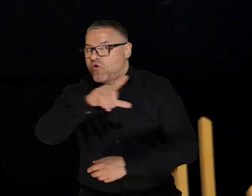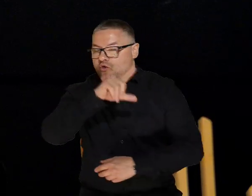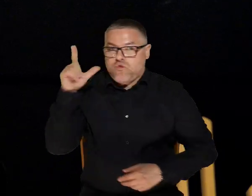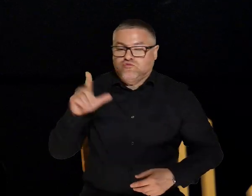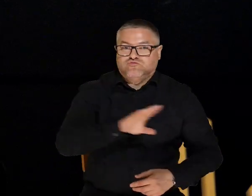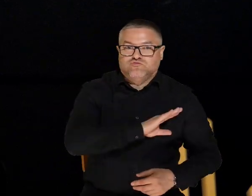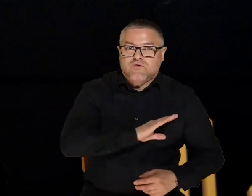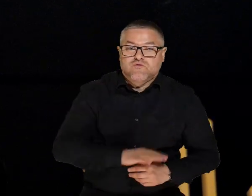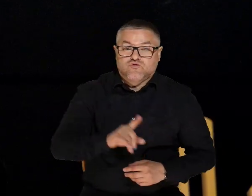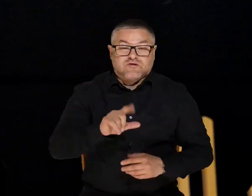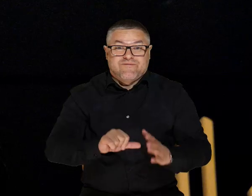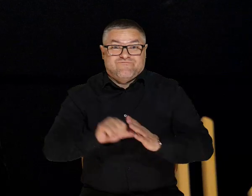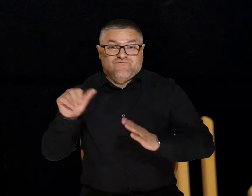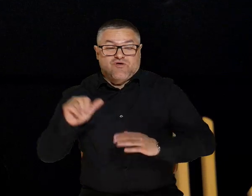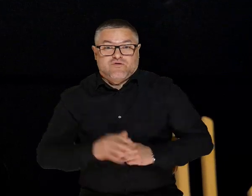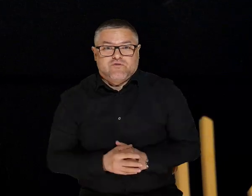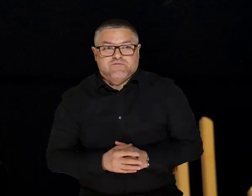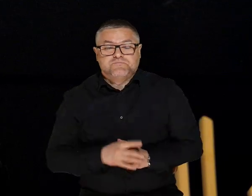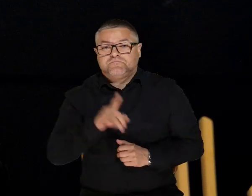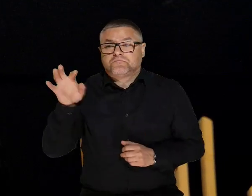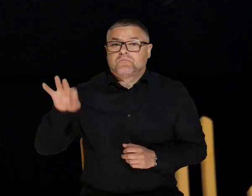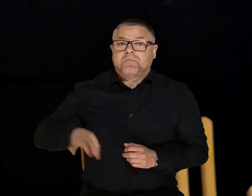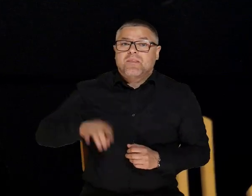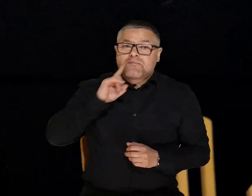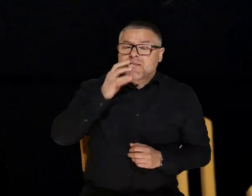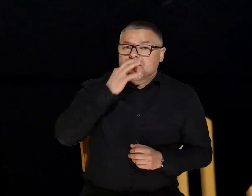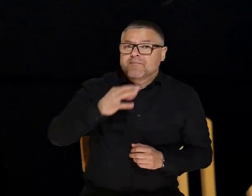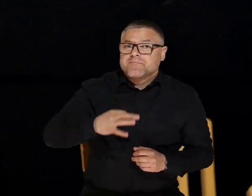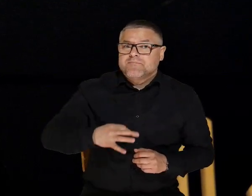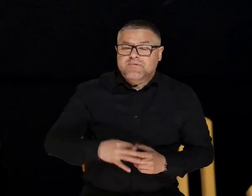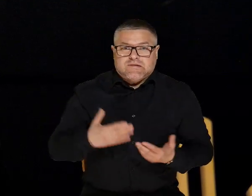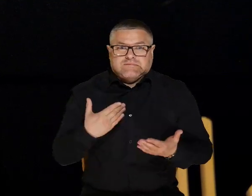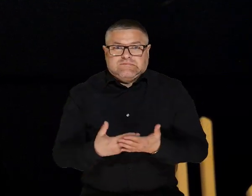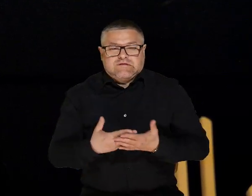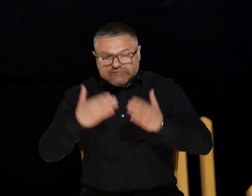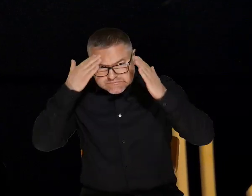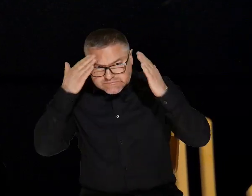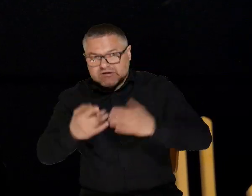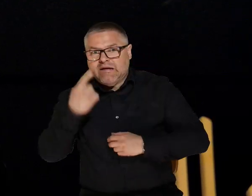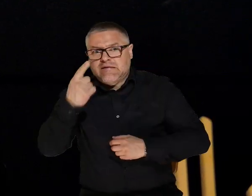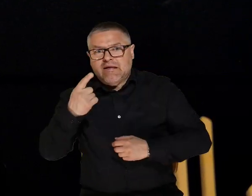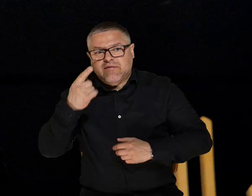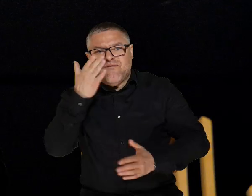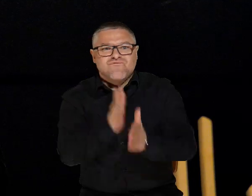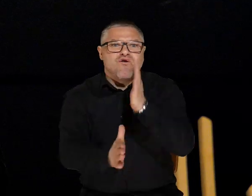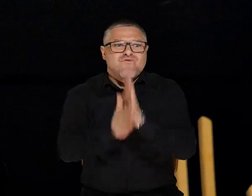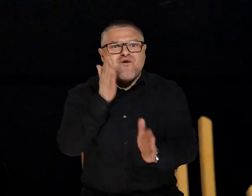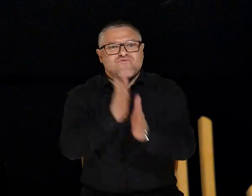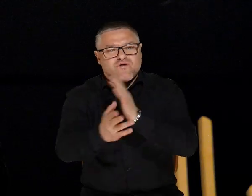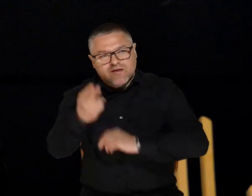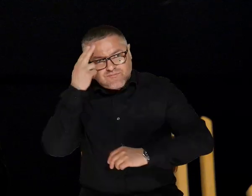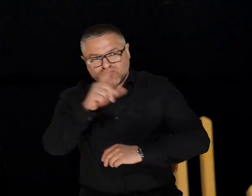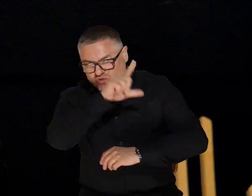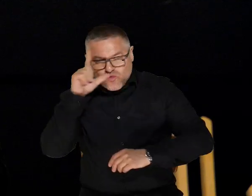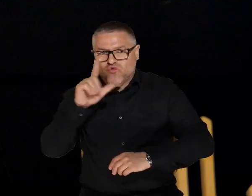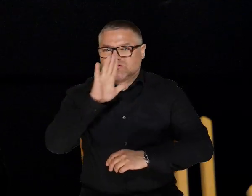ta unikalność, jeżeli Jan się pytał właśnie o to, no właśnie, dlaczego się koncentrujemy na tej jednej traumie wojennej, prawda? A przecież ci ludzie